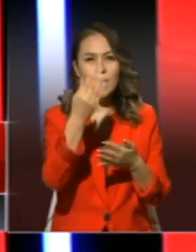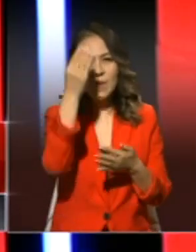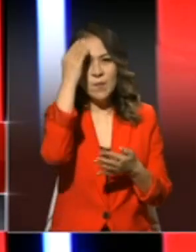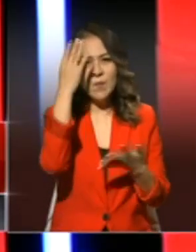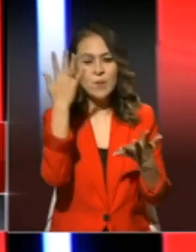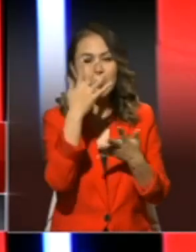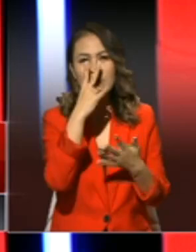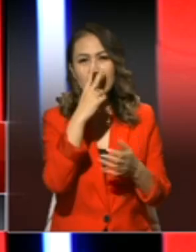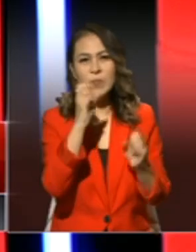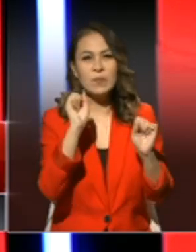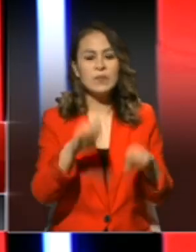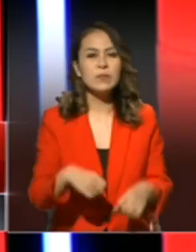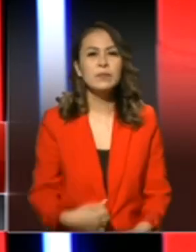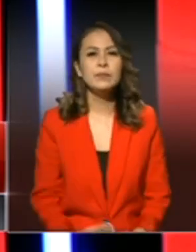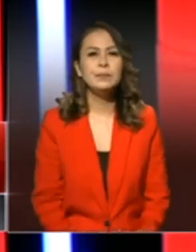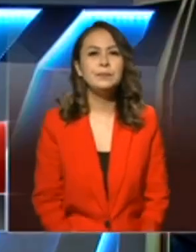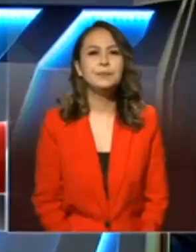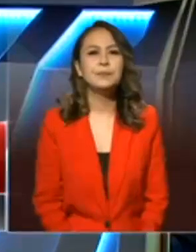тетіктерін қарастыру керек біз?